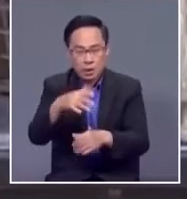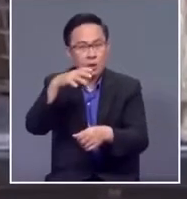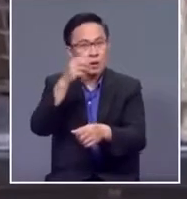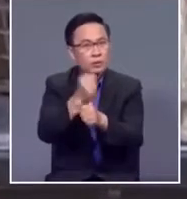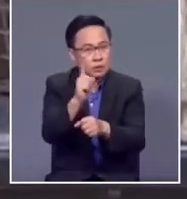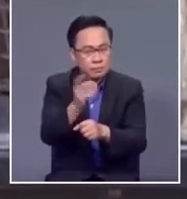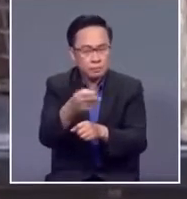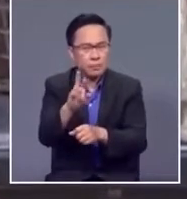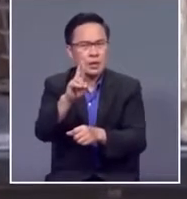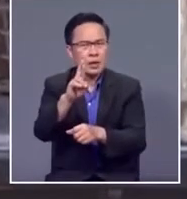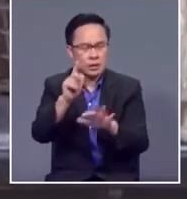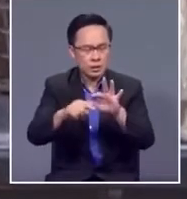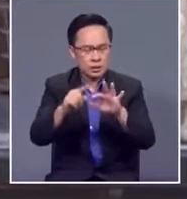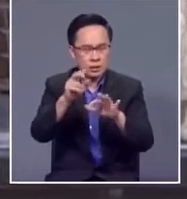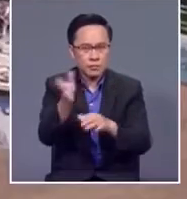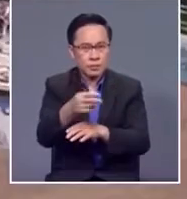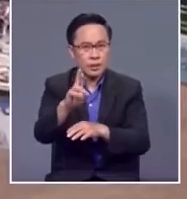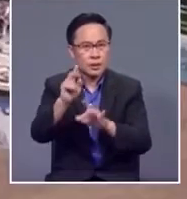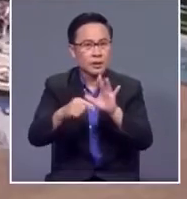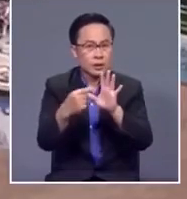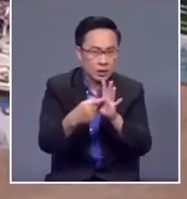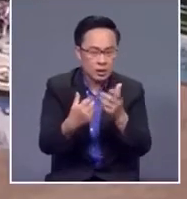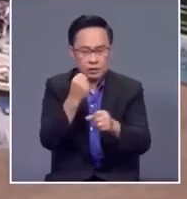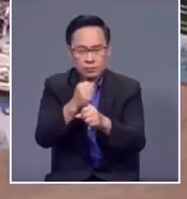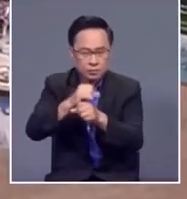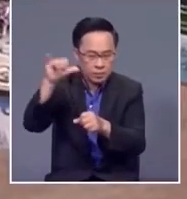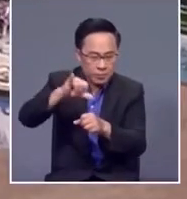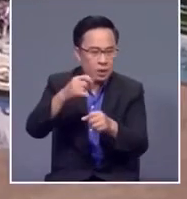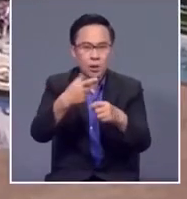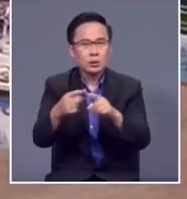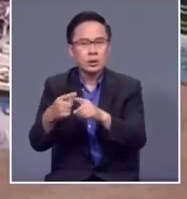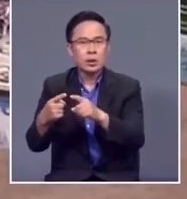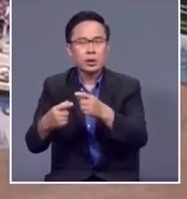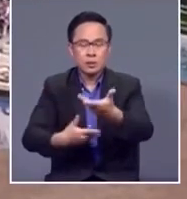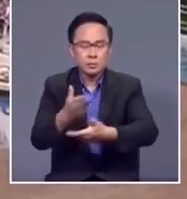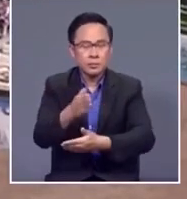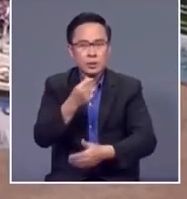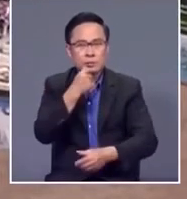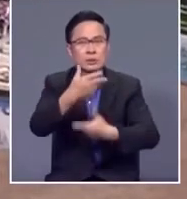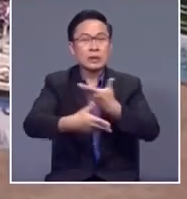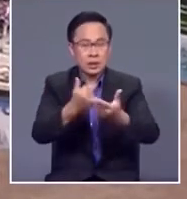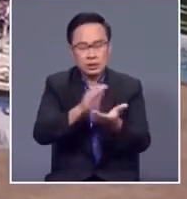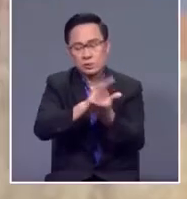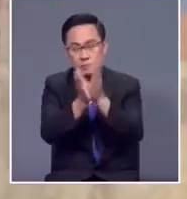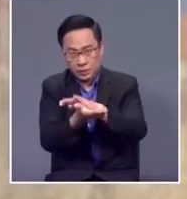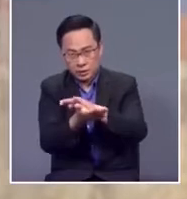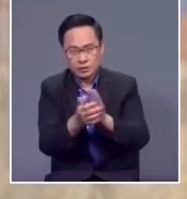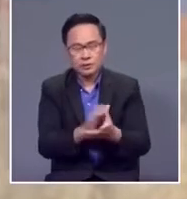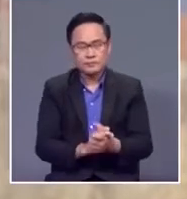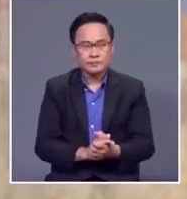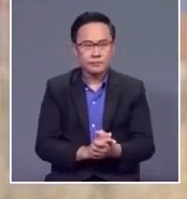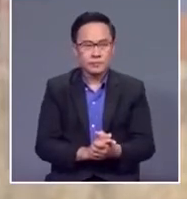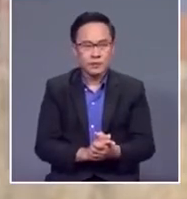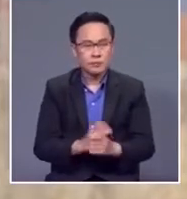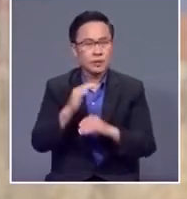เพื่อจะสอดคล้องกับวิถีชีวิตเรื่องของเกษตรแล้วก็ประมงด้วยในพื้นที่ของเรา เป็นการปรับเปลี่ยนที่มีสิ่งทดแทนมาเป็นการพัฒนาอย่างยั่